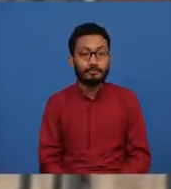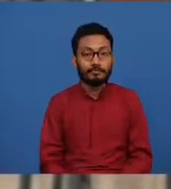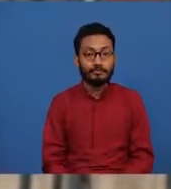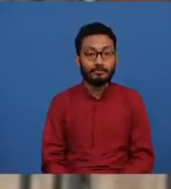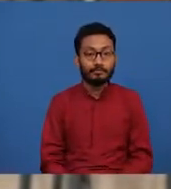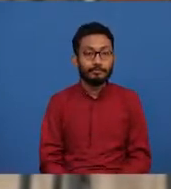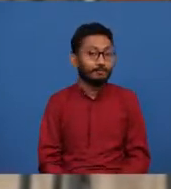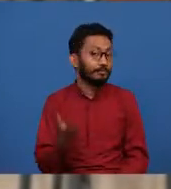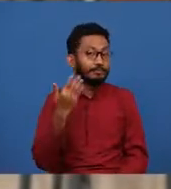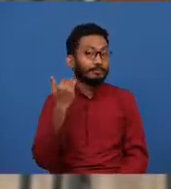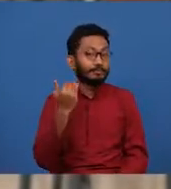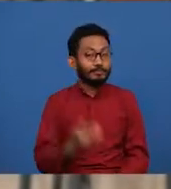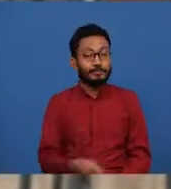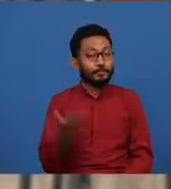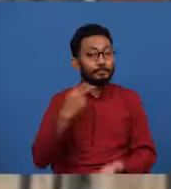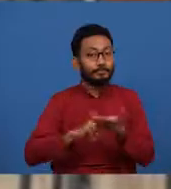Jom kita baca bersama-sama.